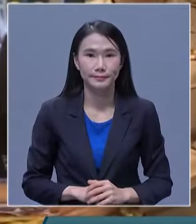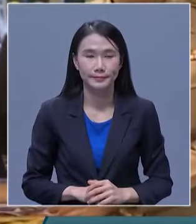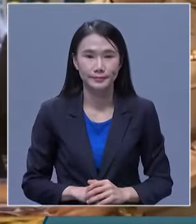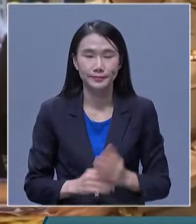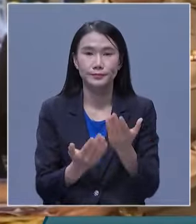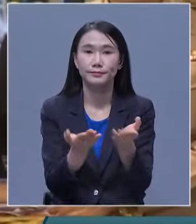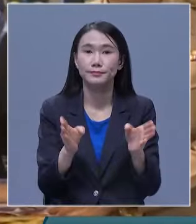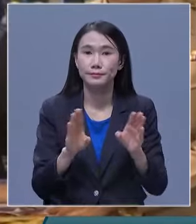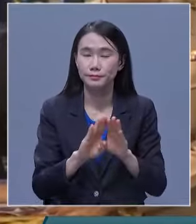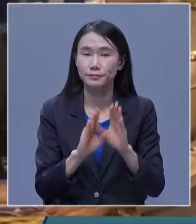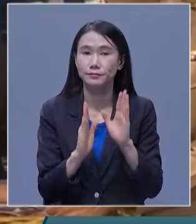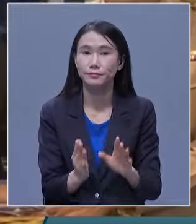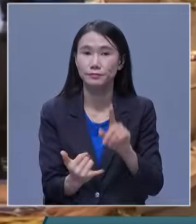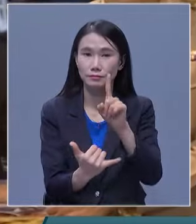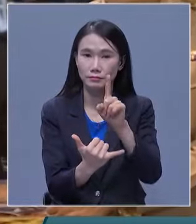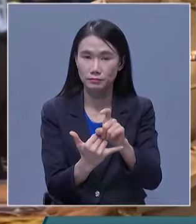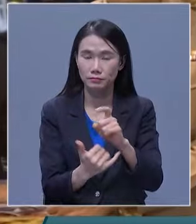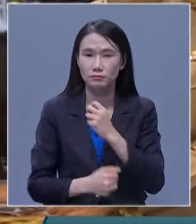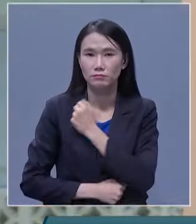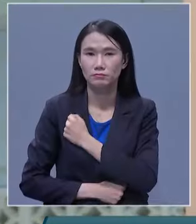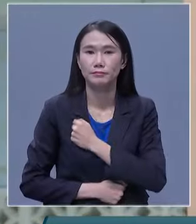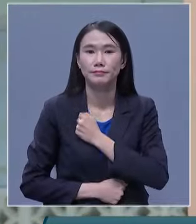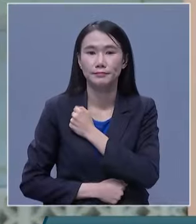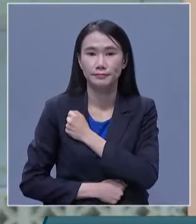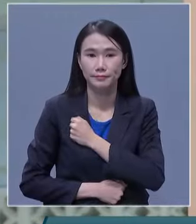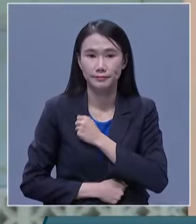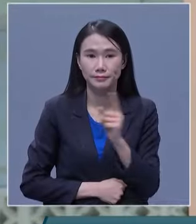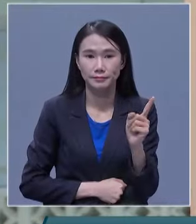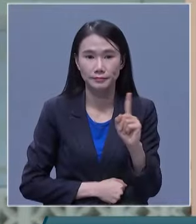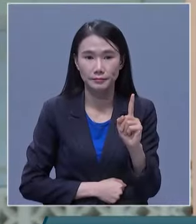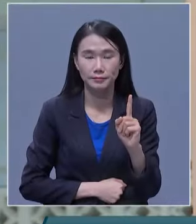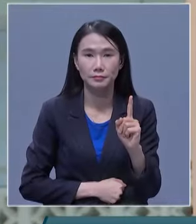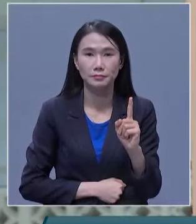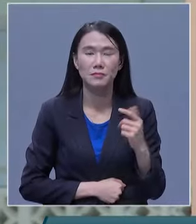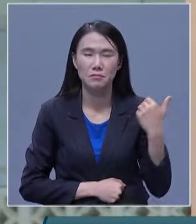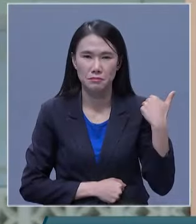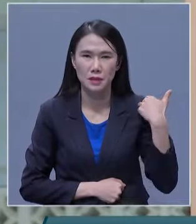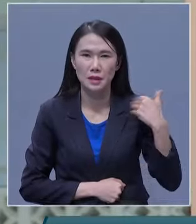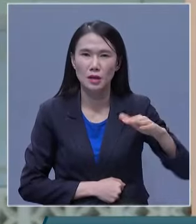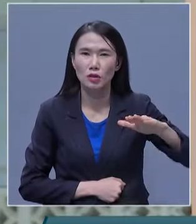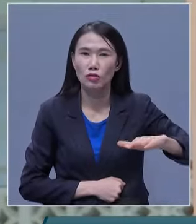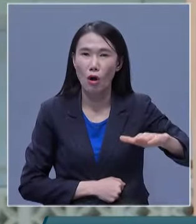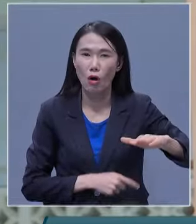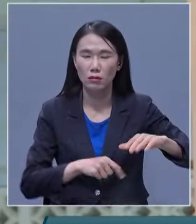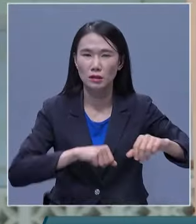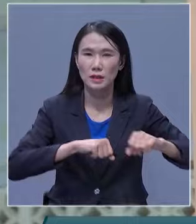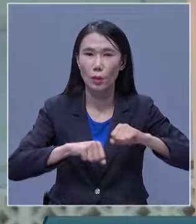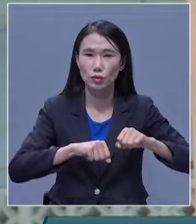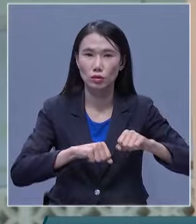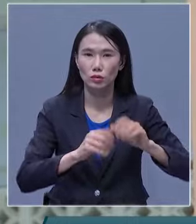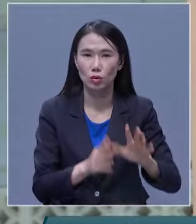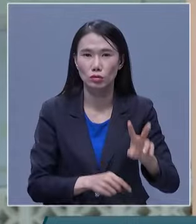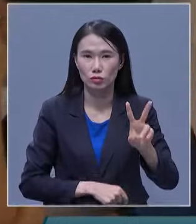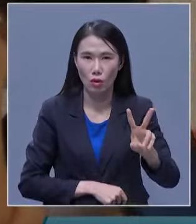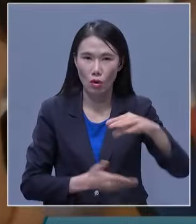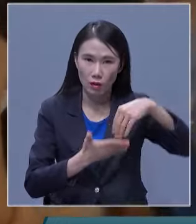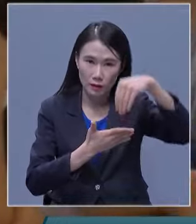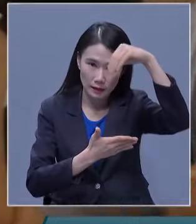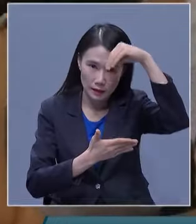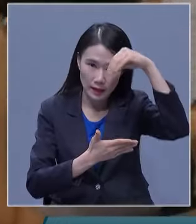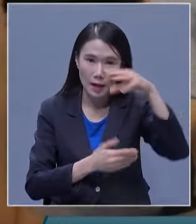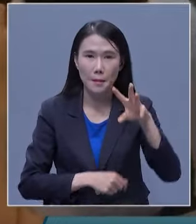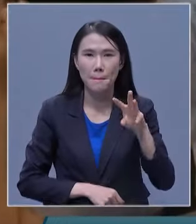ครอบครัวของผู้เสียชีวิตคุณผู้ชมที่น่าสลดอย่างนึงมีน้องที่เป็นเยาวชนอยู่ด้วย2คนยังคงเรียนระดับชั้น